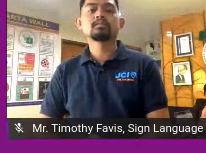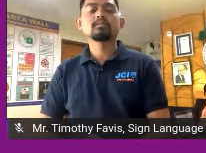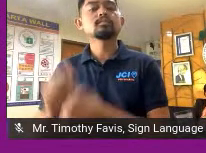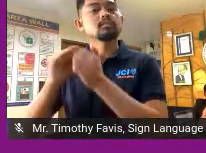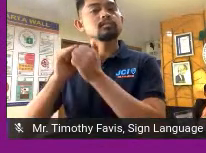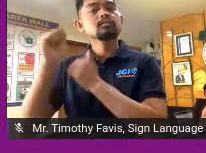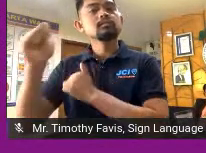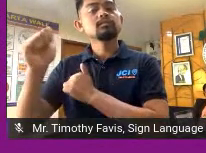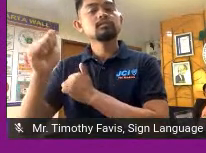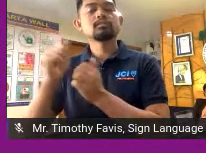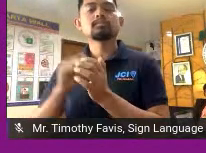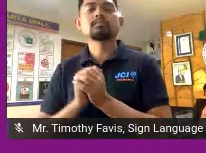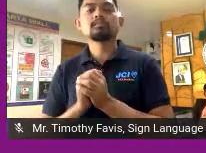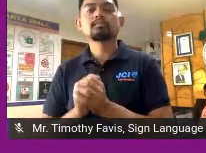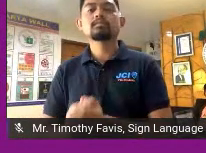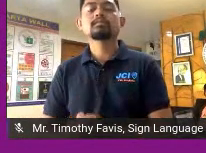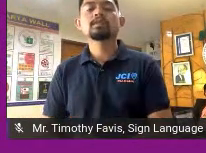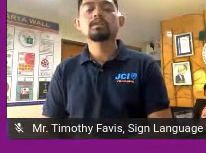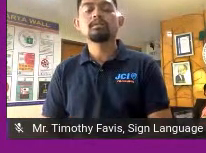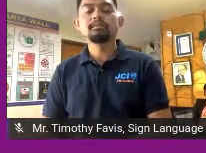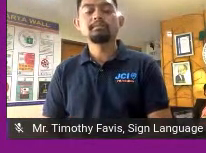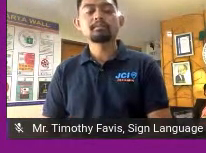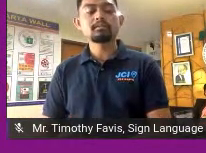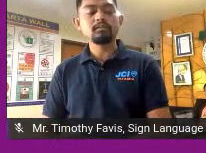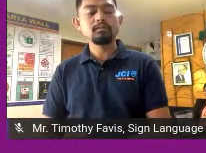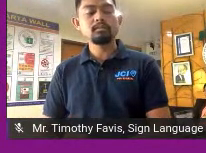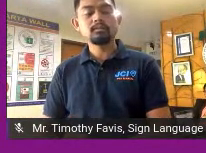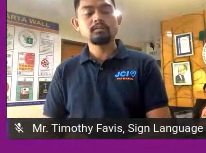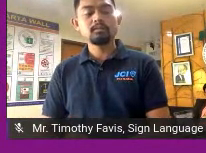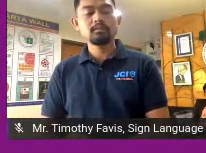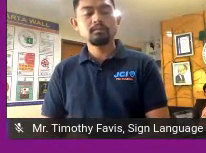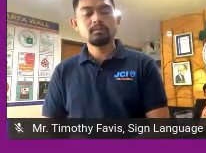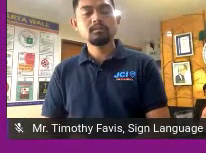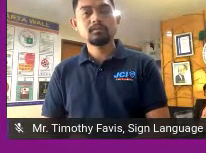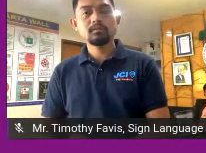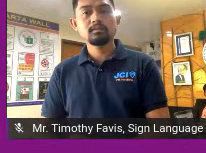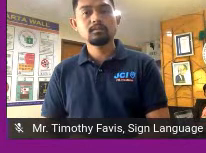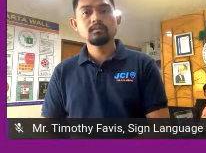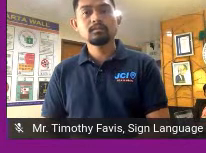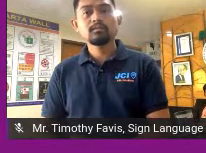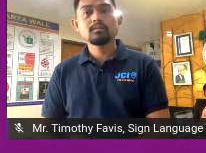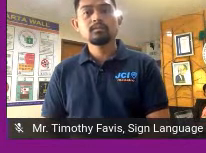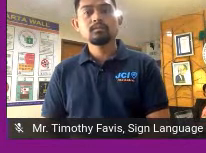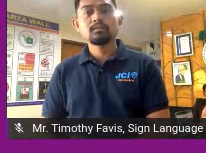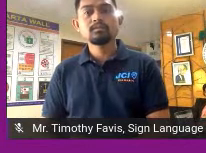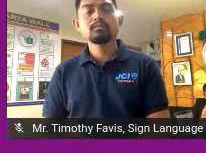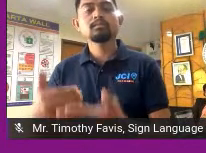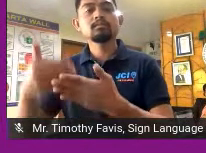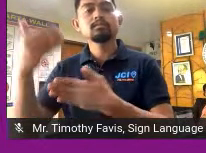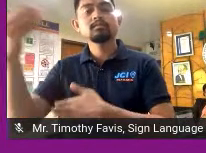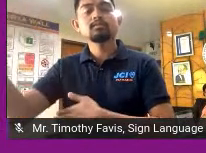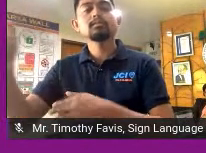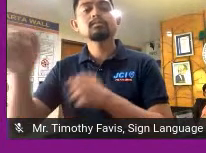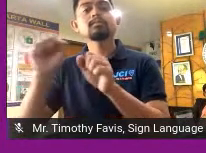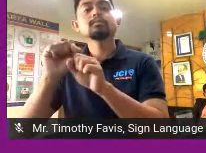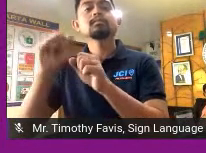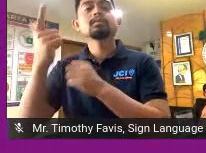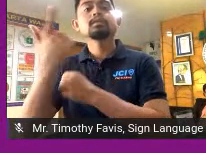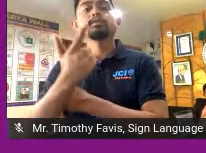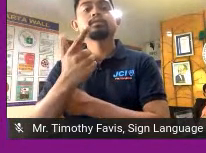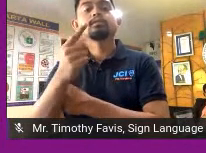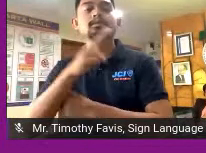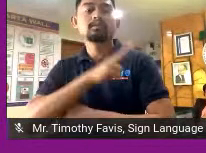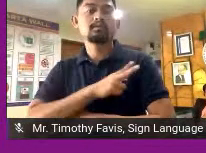further reinforced, maintained, and sanctioned by a pervasive mechanism of social control. The social values